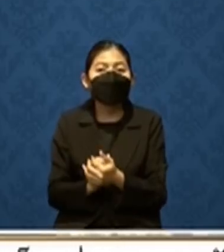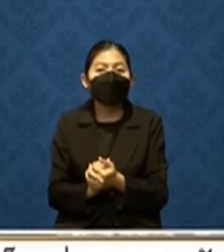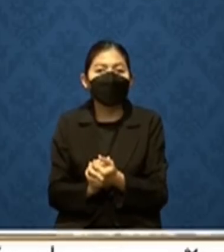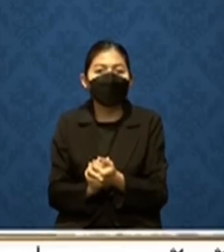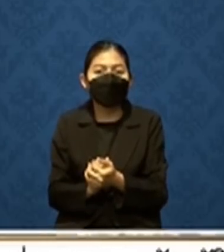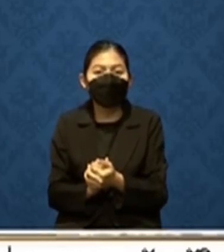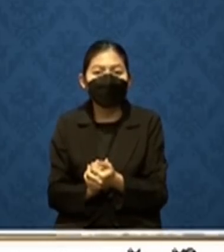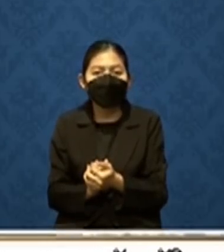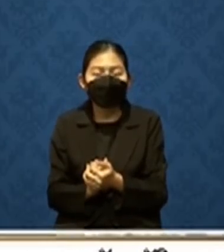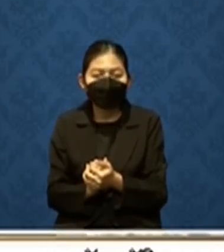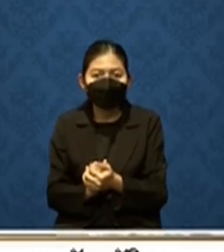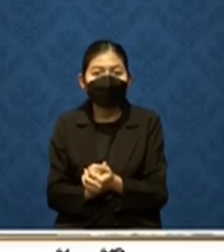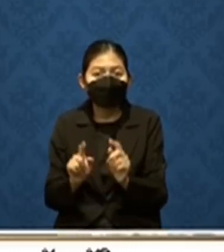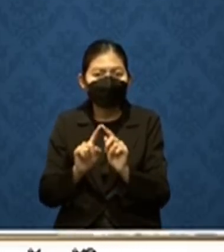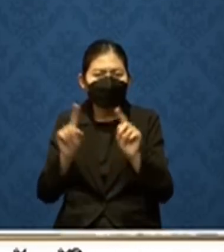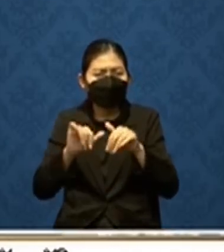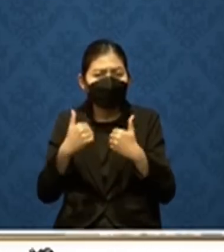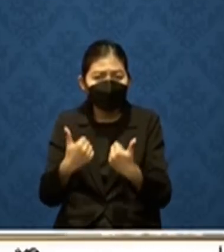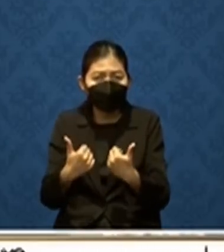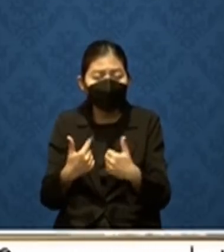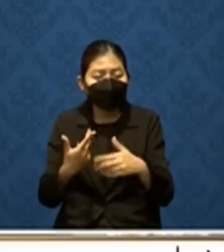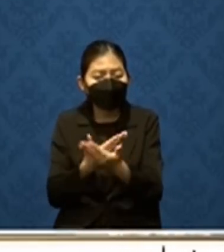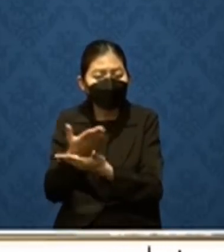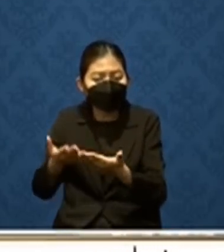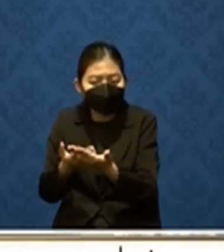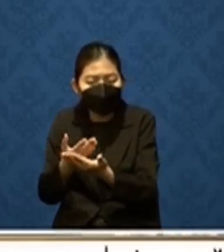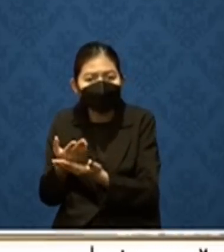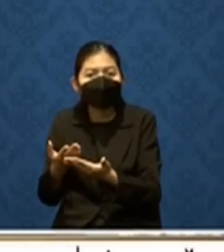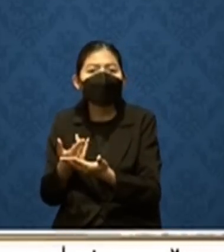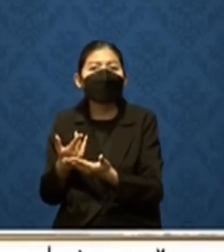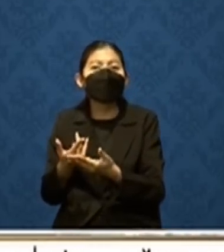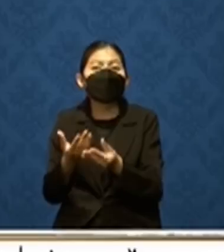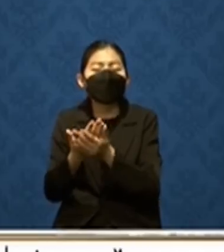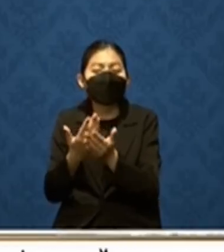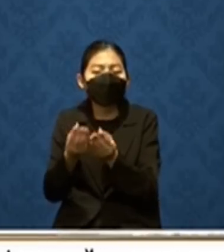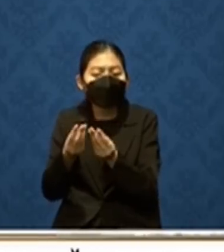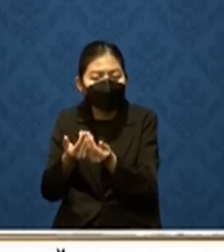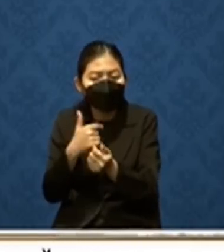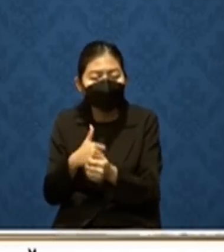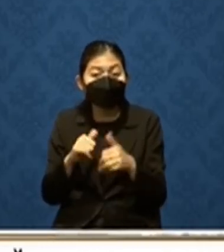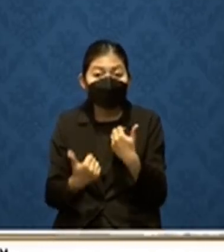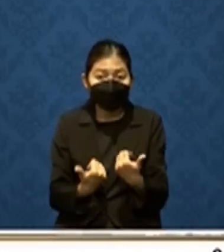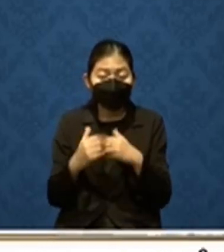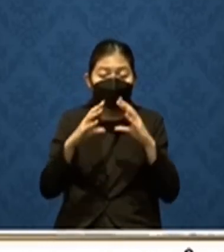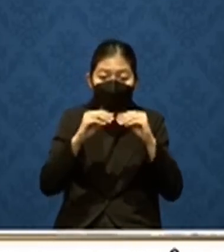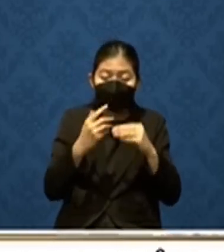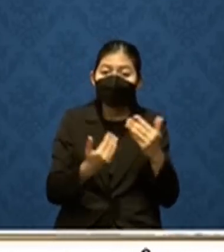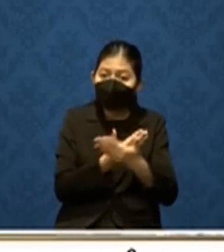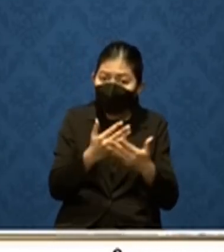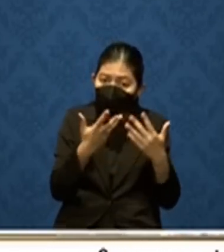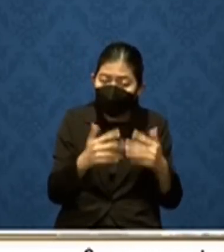รูปภาพที่เกิดขึ้นรายการที่นั่งรถประมาณรายจ่ายทุกปีโดยชอบปีนี้เห็นชัดเจนครับใกล้เลือกตั้ง